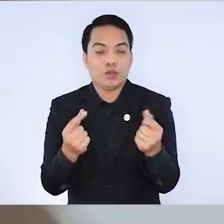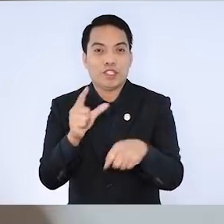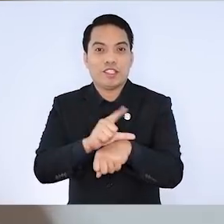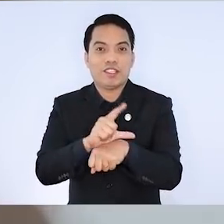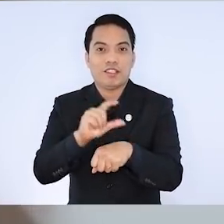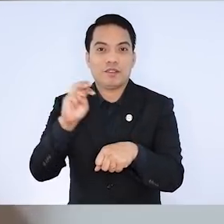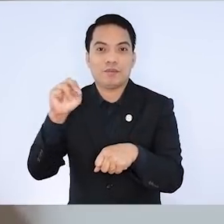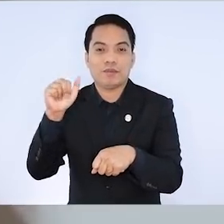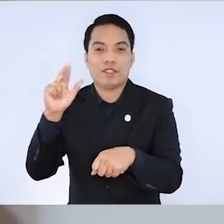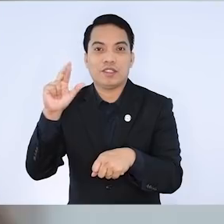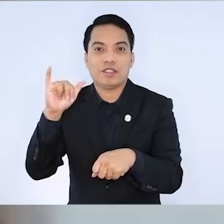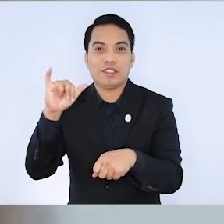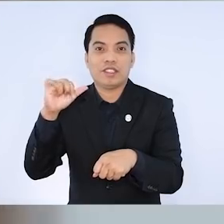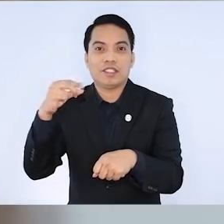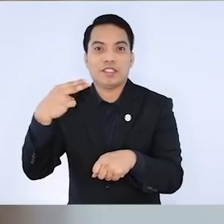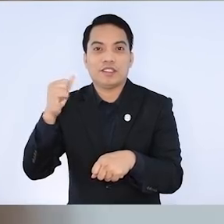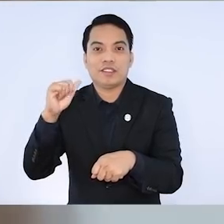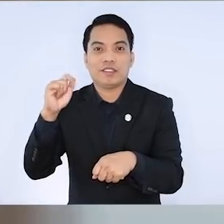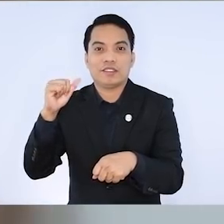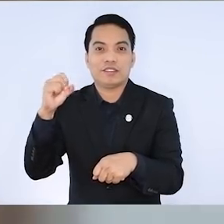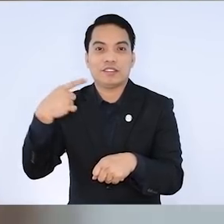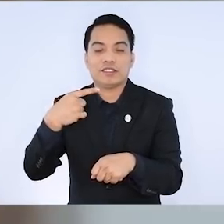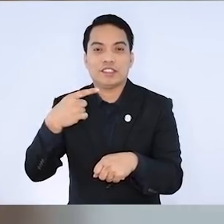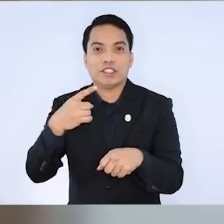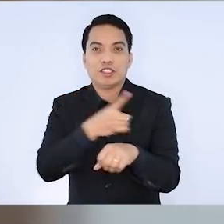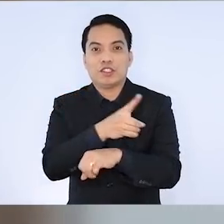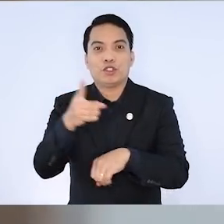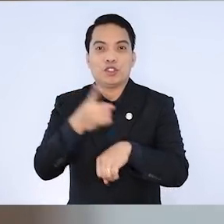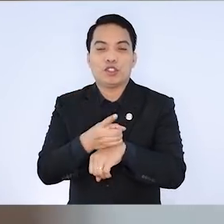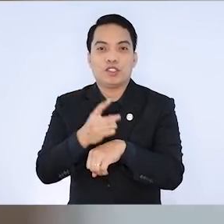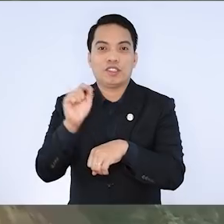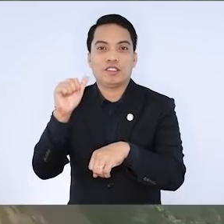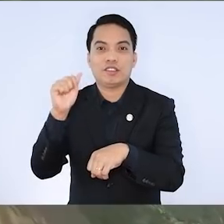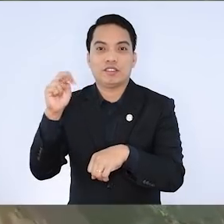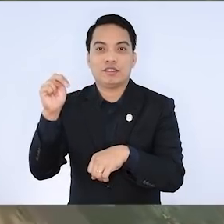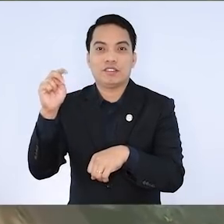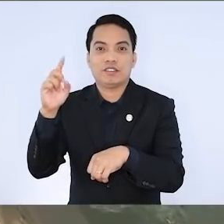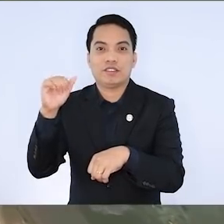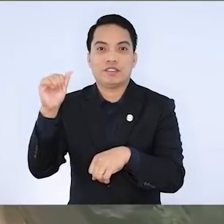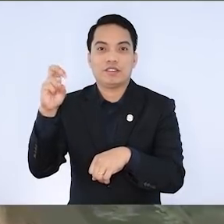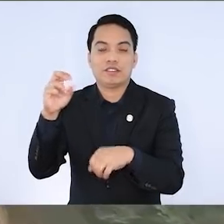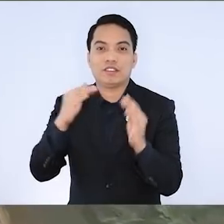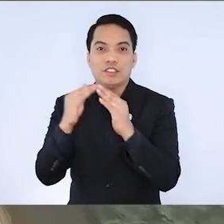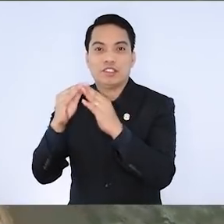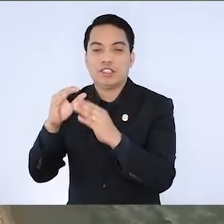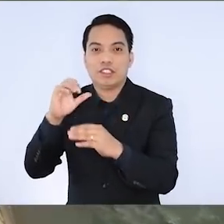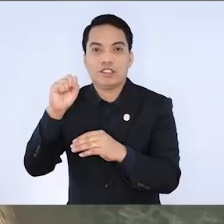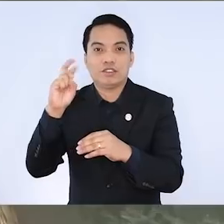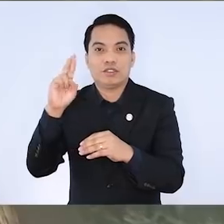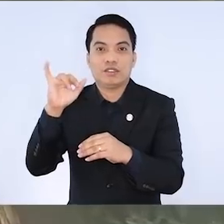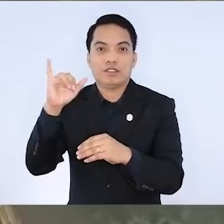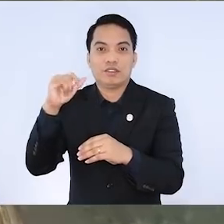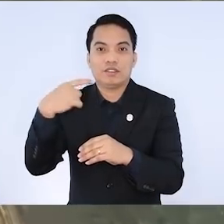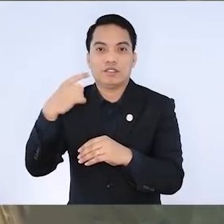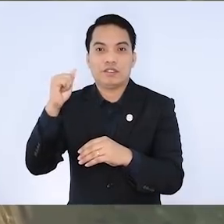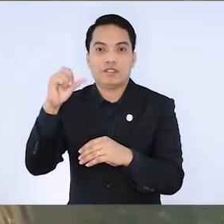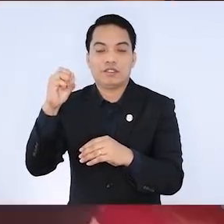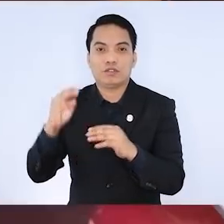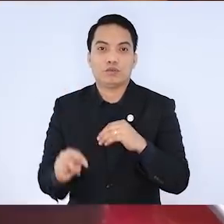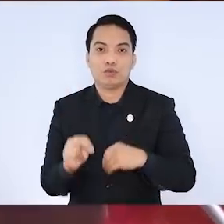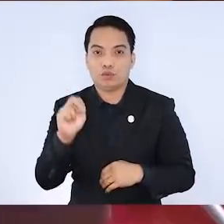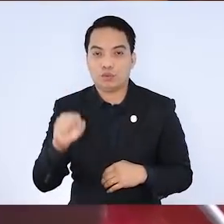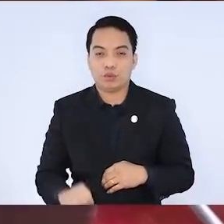ng Marihatag, Distrito Eklesiastiko ng Tandag City, Surigao del Sur. Sa kabila ng pandemic na kinahaharap